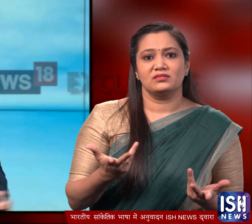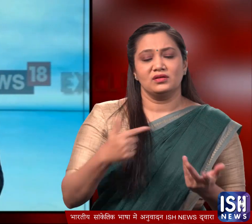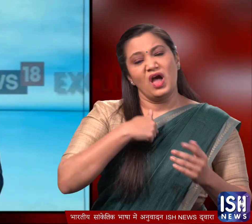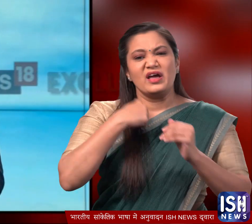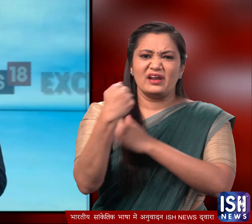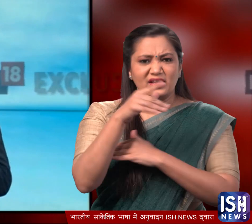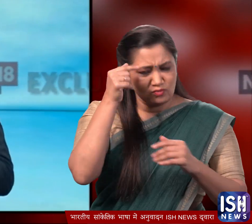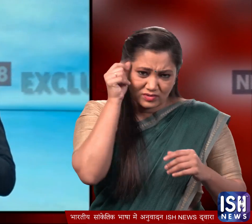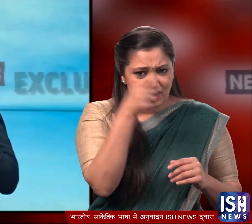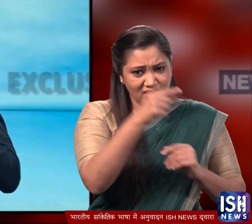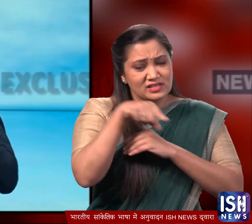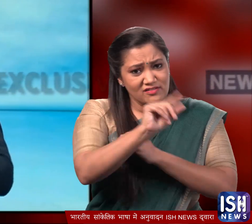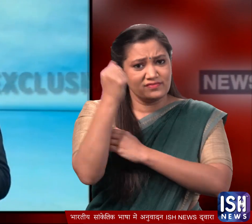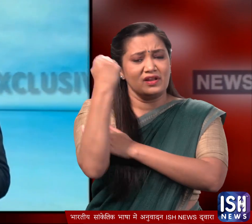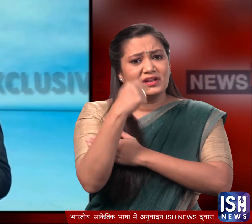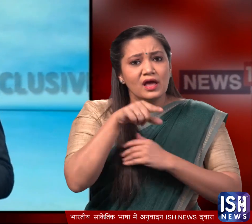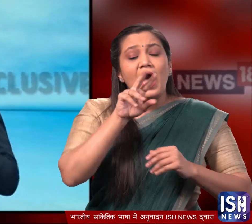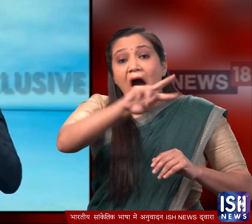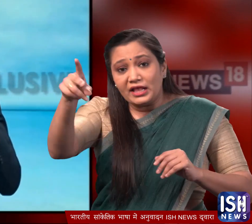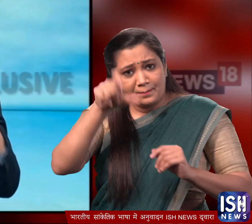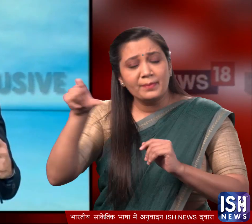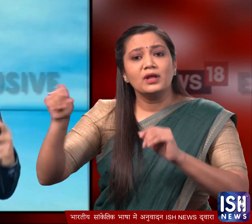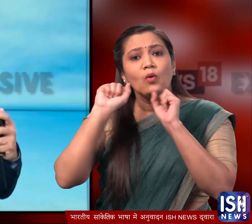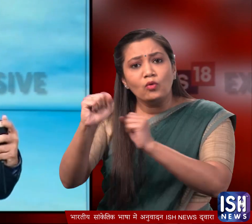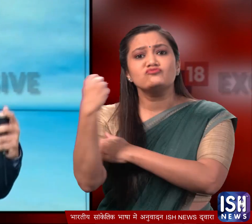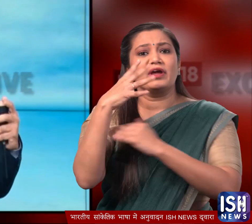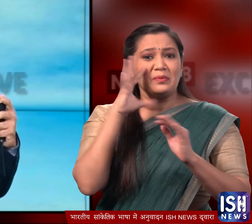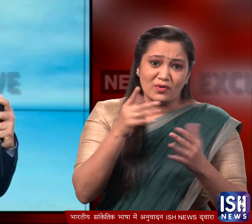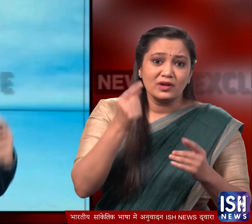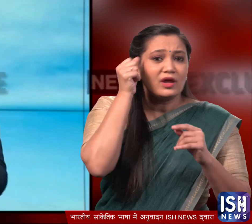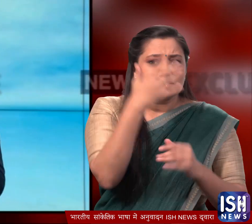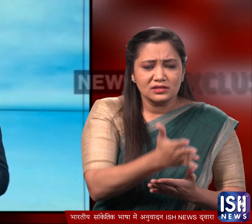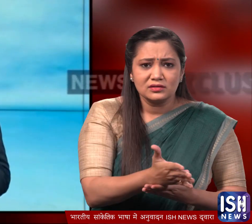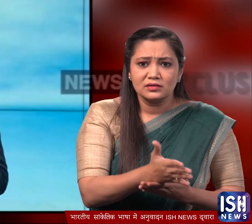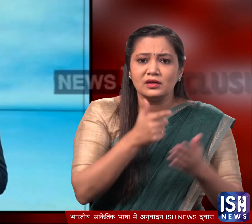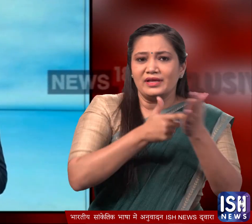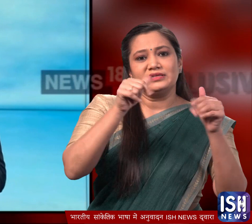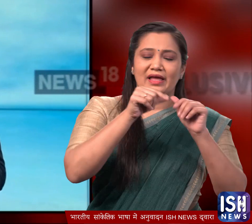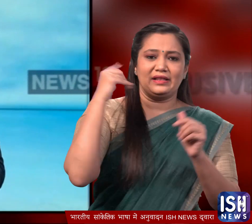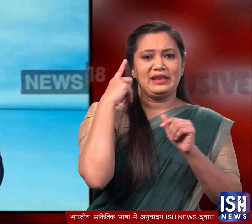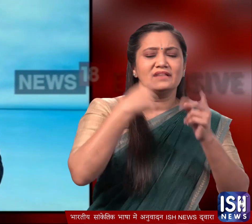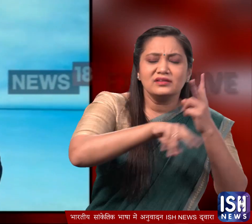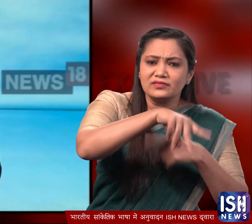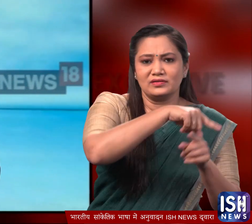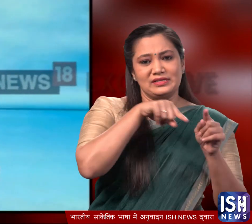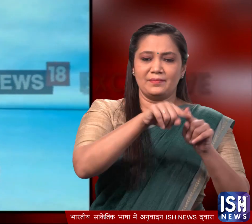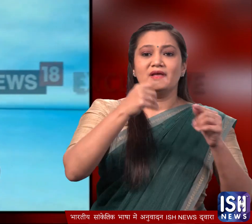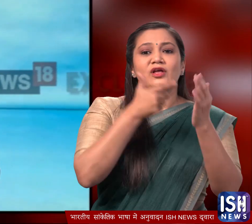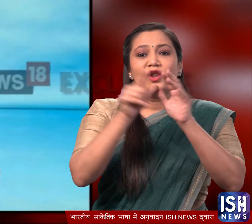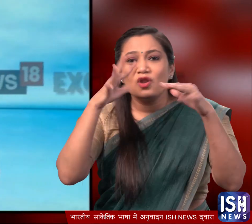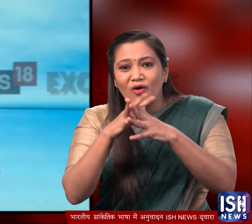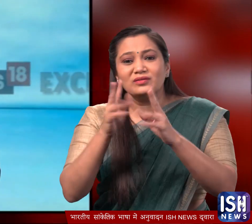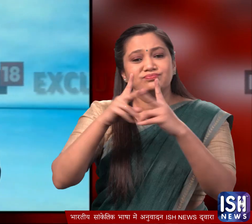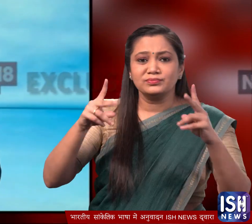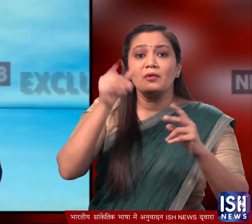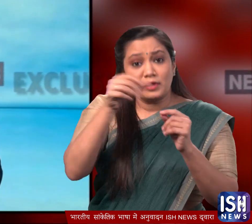हैं। जिनको अपने अधिकारों की इतनी परवाह होती है, वो दूसरों के अधिकारों की अहमियत भी समझते हो। फिर ये किसान नेता क्यों नहीं समझ रहे कि